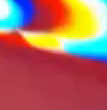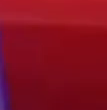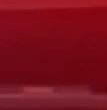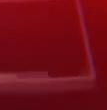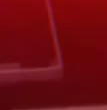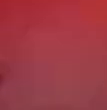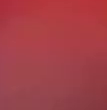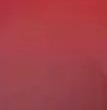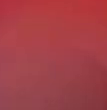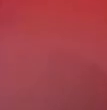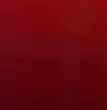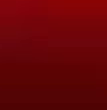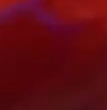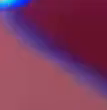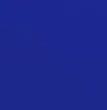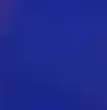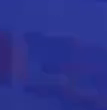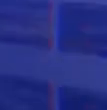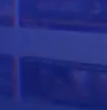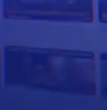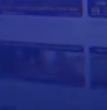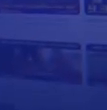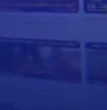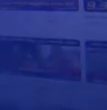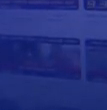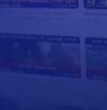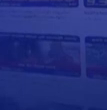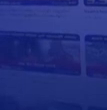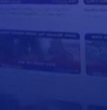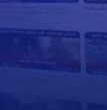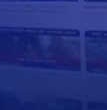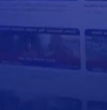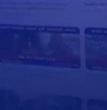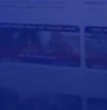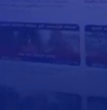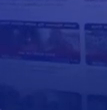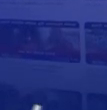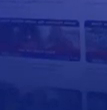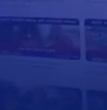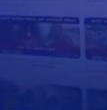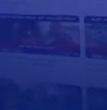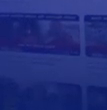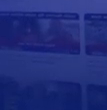දැන්. රටේ ලෝකෙ සිදුවන උණුසුම්ව දැනගන්න සියත නිවුස් YouTube channel එක අදම subscribe කරන්න.